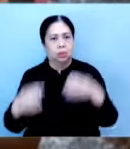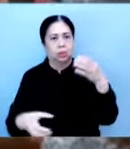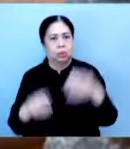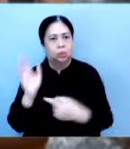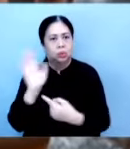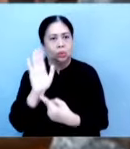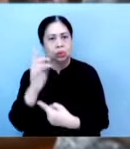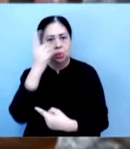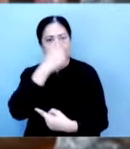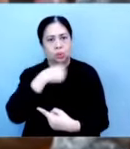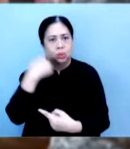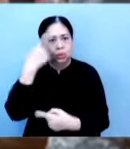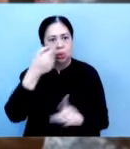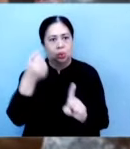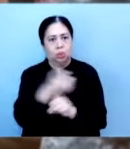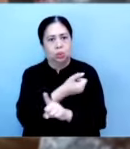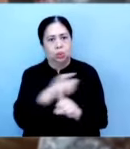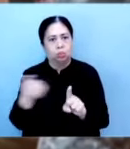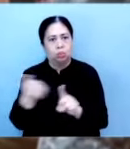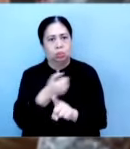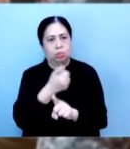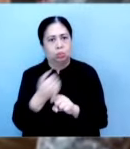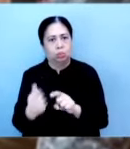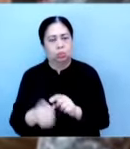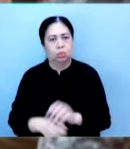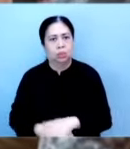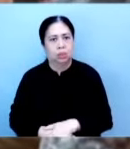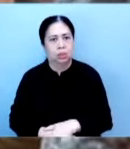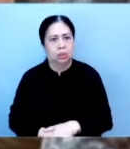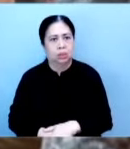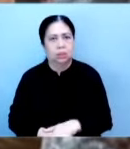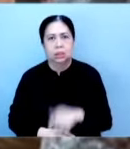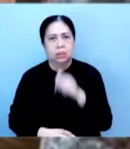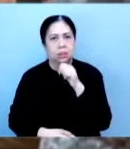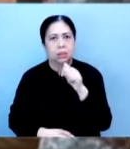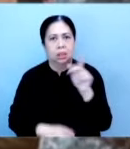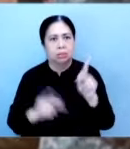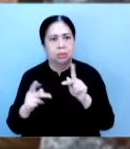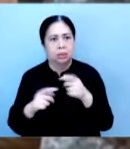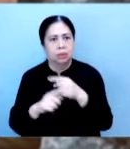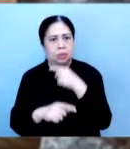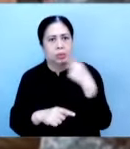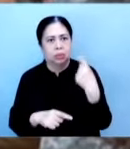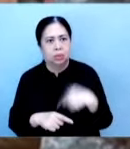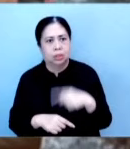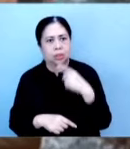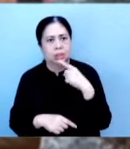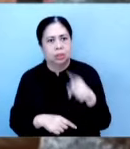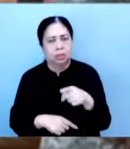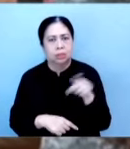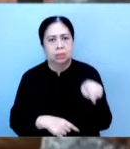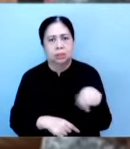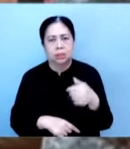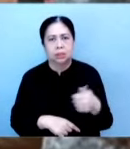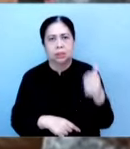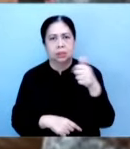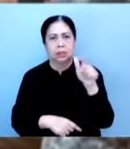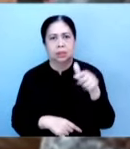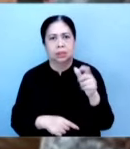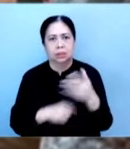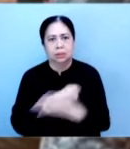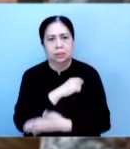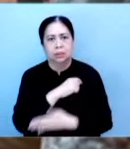bugbog ng mga mukha ng mga suspect sa pamamaril Hindi raw mga residente ng rusya ang mga ito ayon sa interior Ministry ng bansa